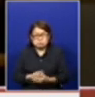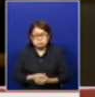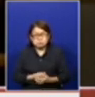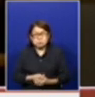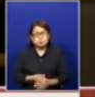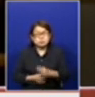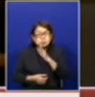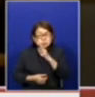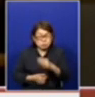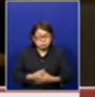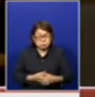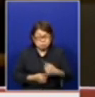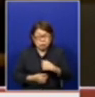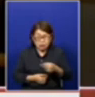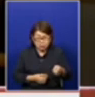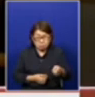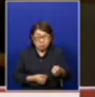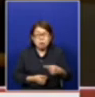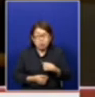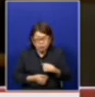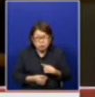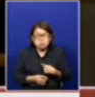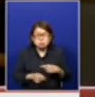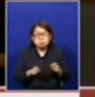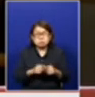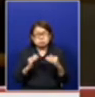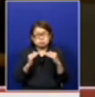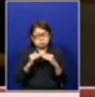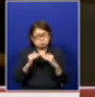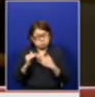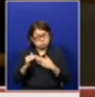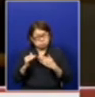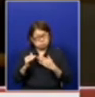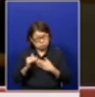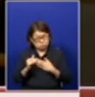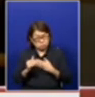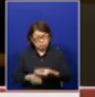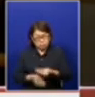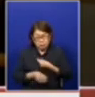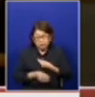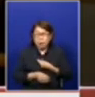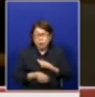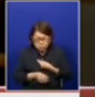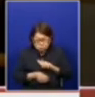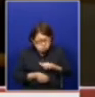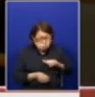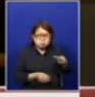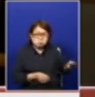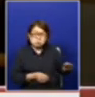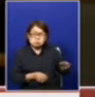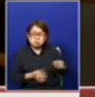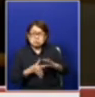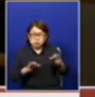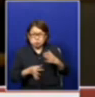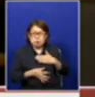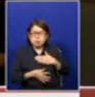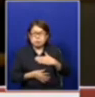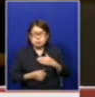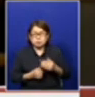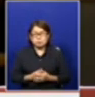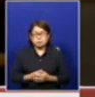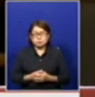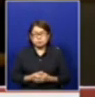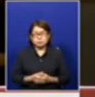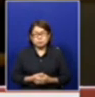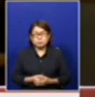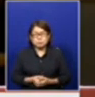อก็เป็นสิทธิ์ของผมอ่ะถ้าให้ผมจะให้ใครต่อก็ได้ เอาง่ายๆครับบั